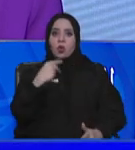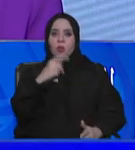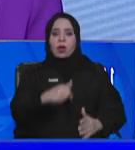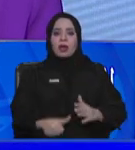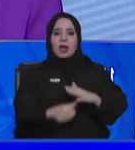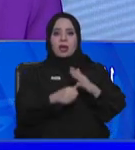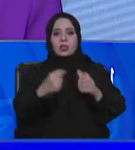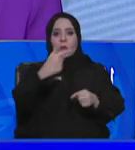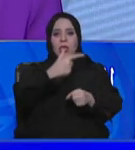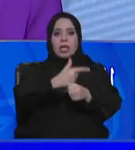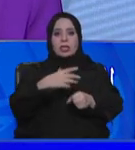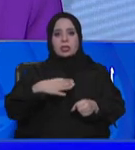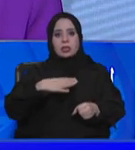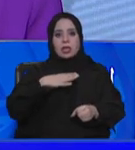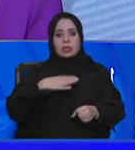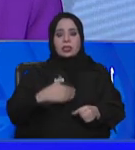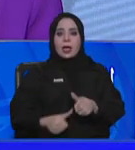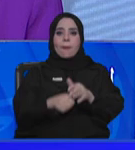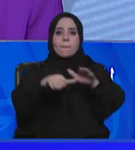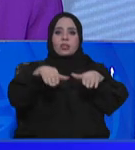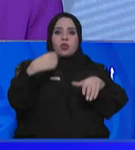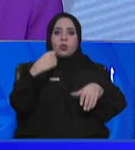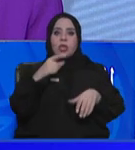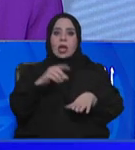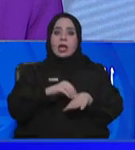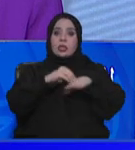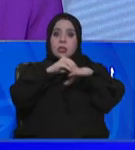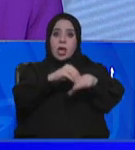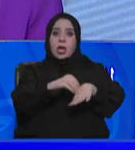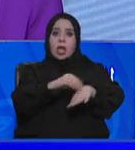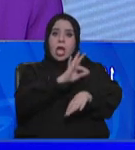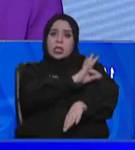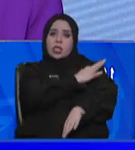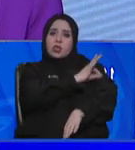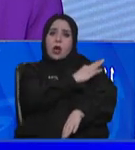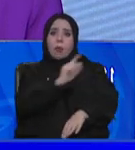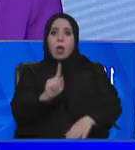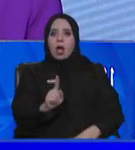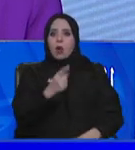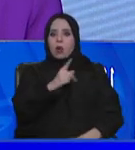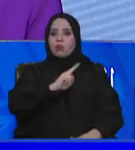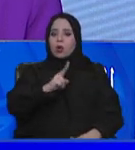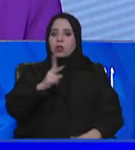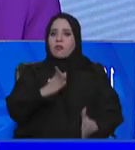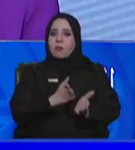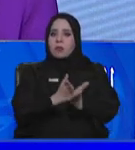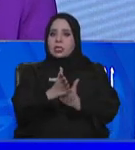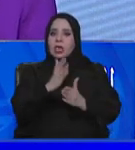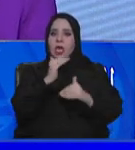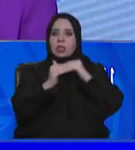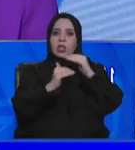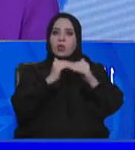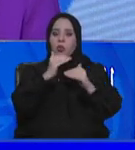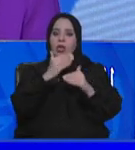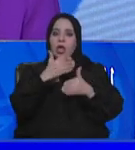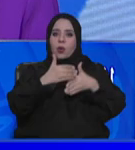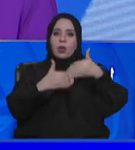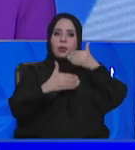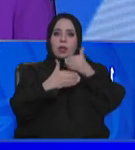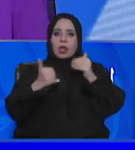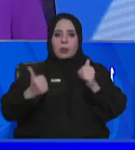سمو ولي العهد رئيس مجلس الوزراء لنقل التجارب الفريده والمنوعه في مسيره البناء والتطوير